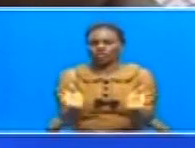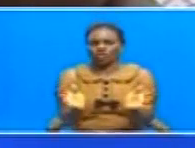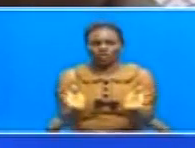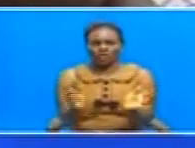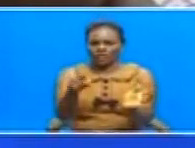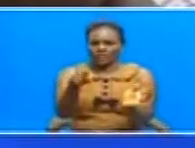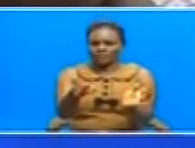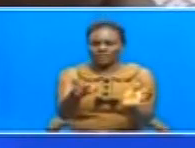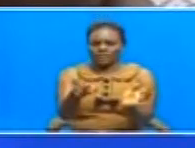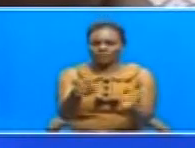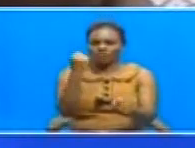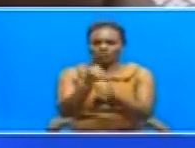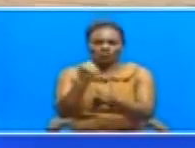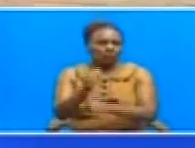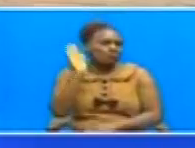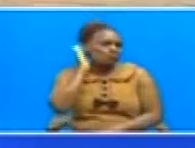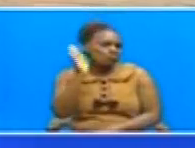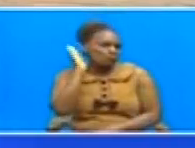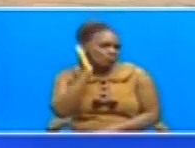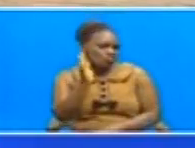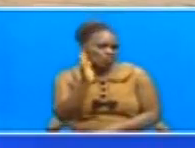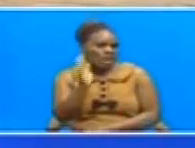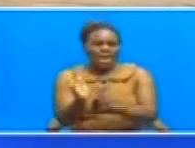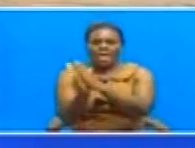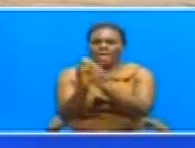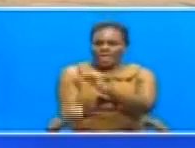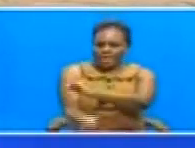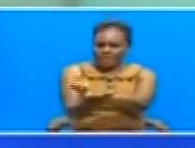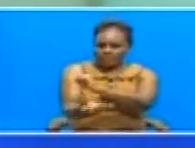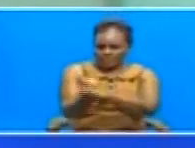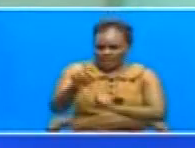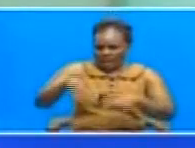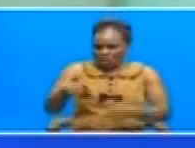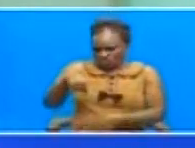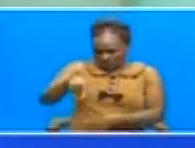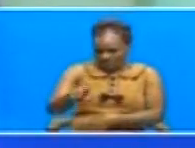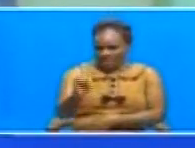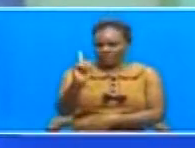kwamba wanashiriki visa vya ushoga. Anasimulia jinsi ambavyo yeye binafsi